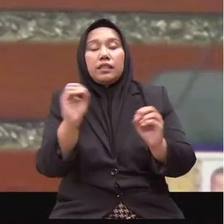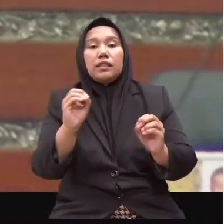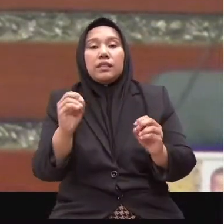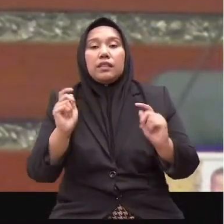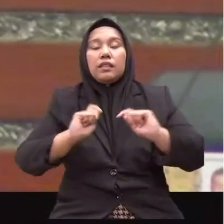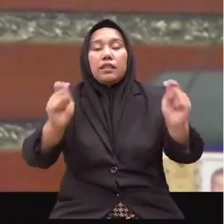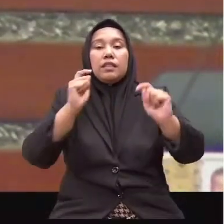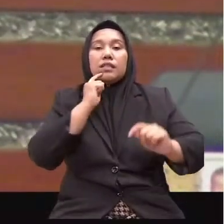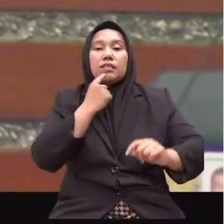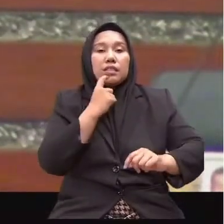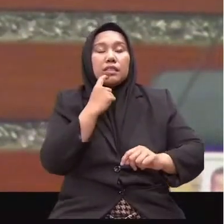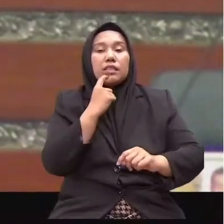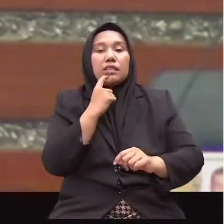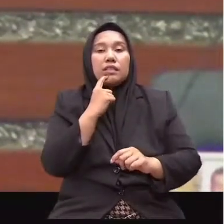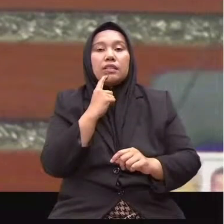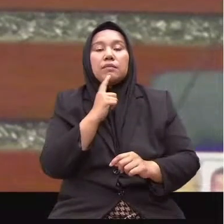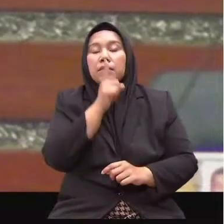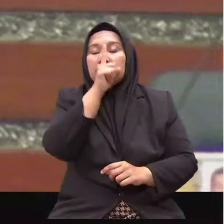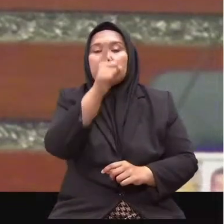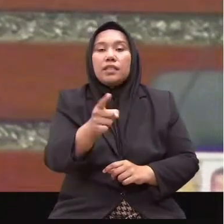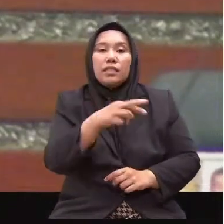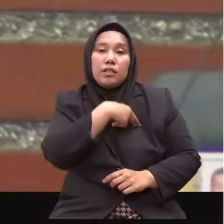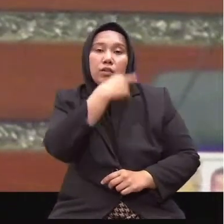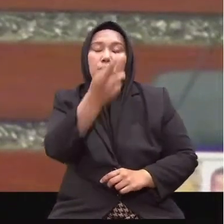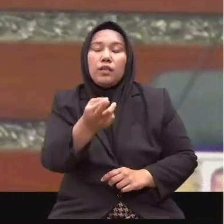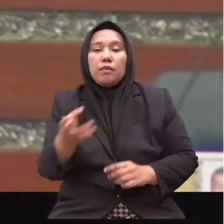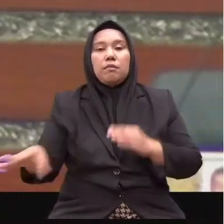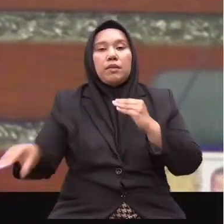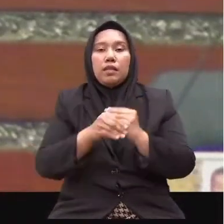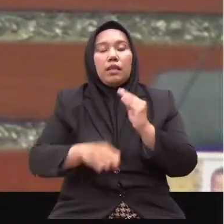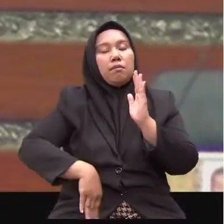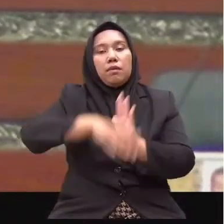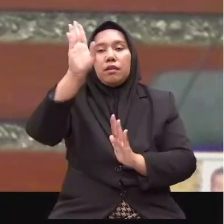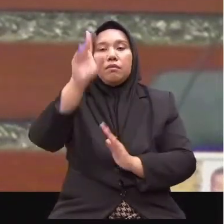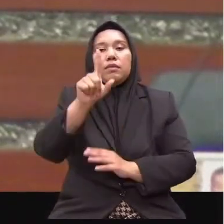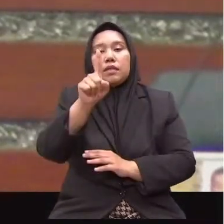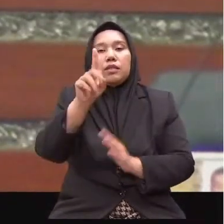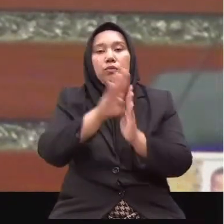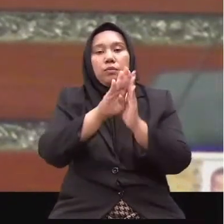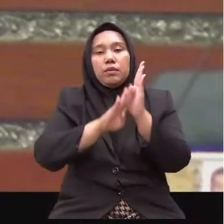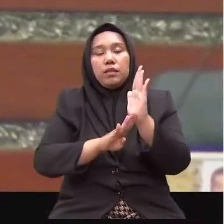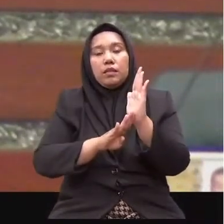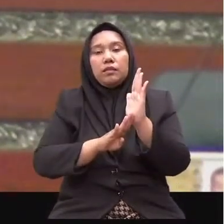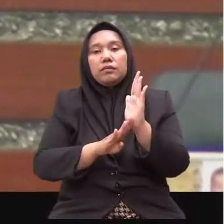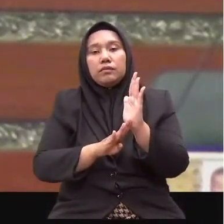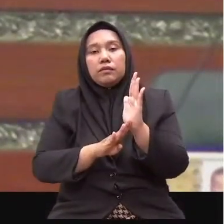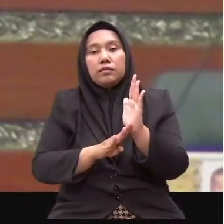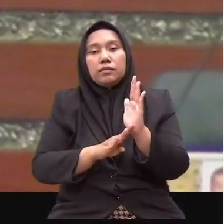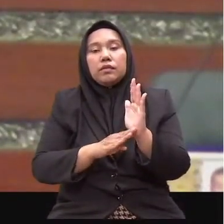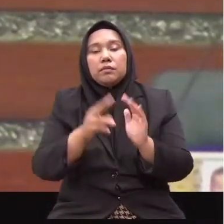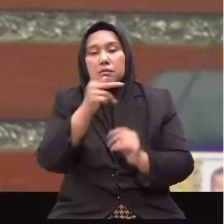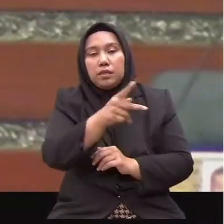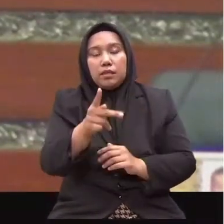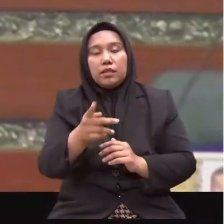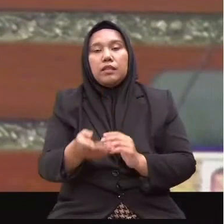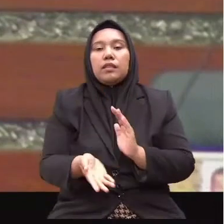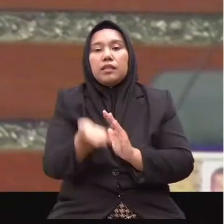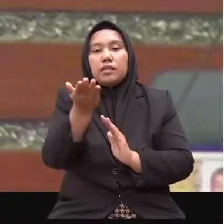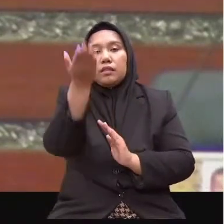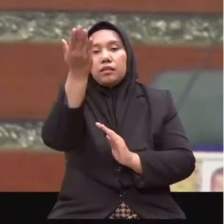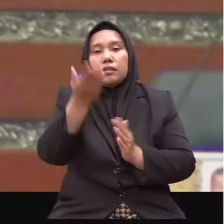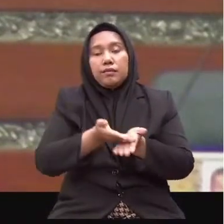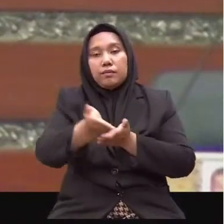sudah pastinya tahun ini kerugiannya memang lebih satu biliar coba benda ini akan terus meningkat jadi saya Mohon